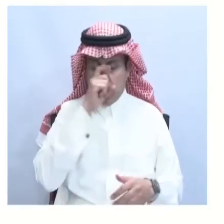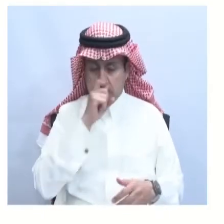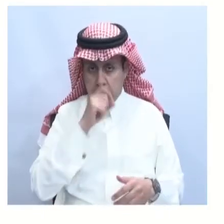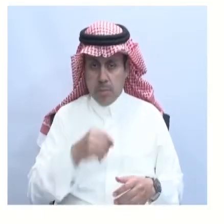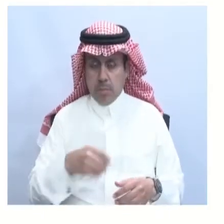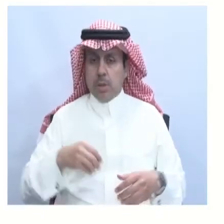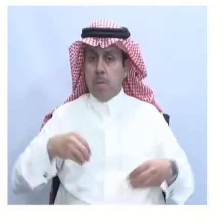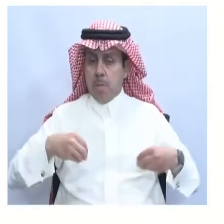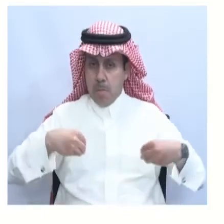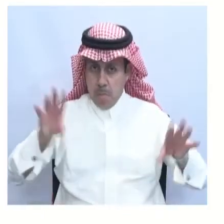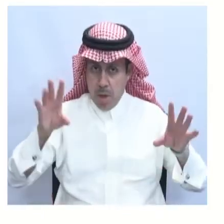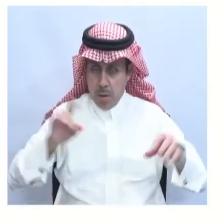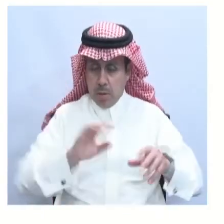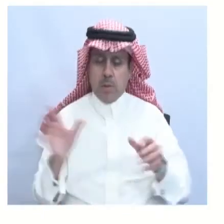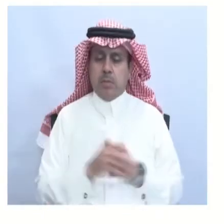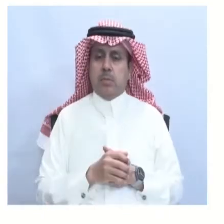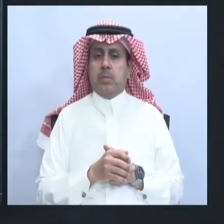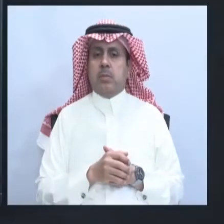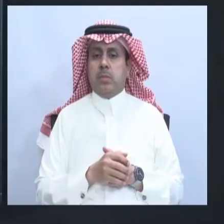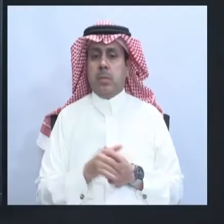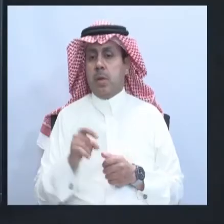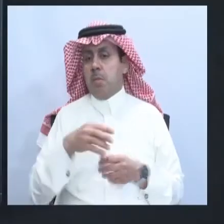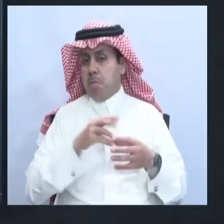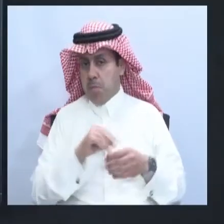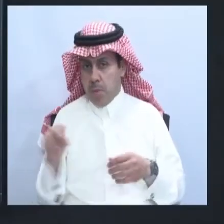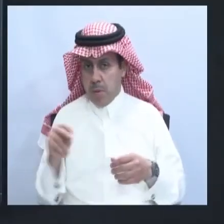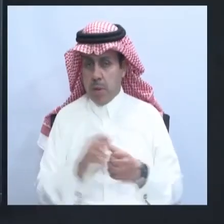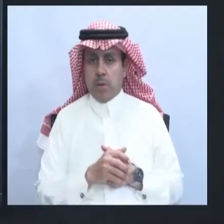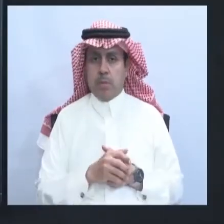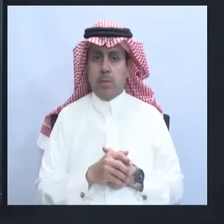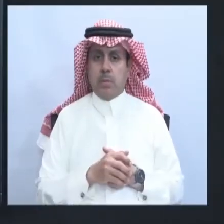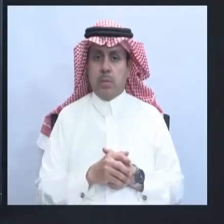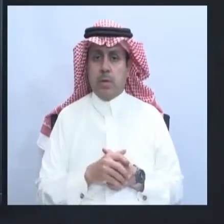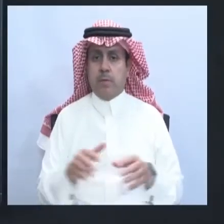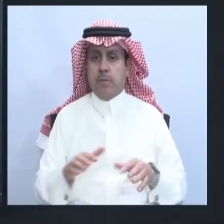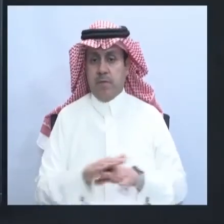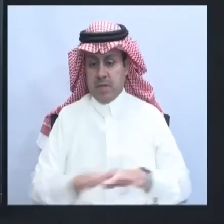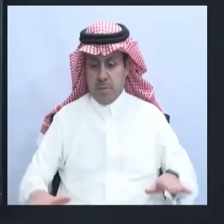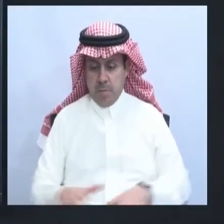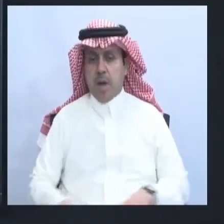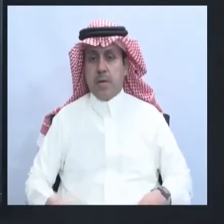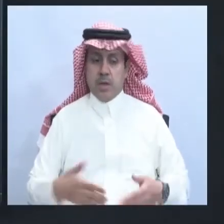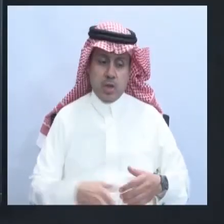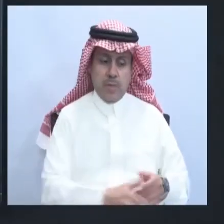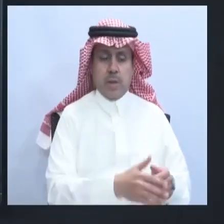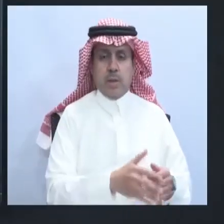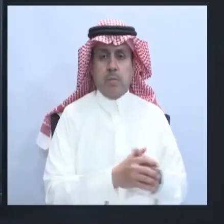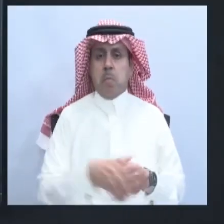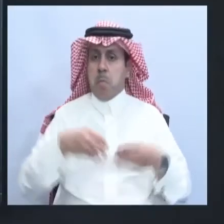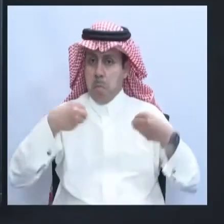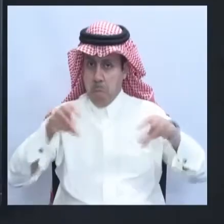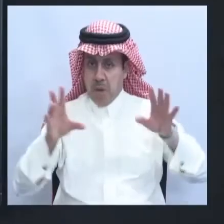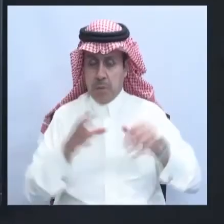لا يستطيع تسليمها كما مثلنا قبل قليل بيع سمك في الماء في البحر او بيع الطيف الهواء